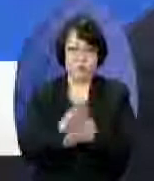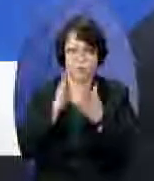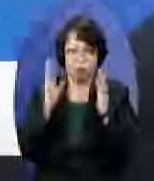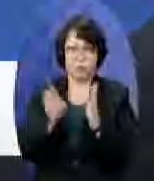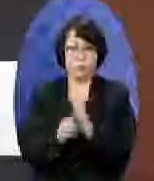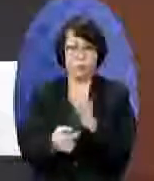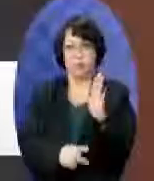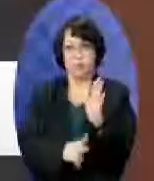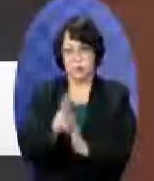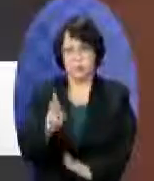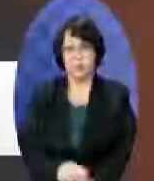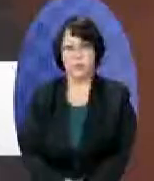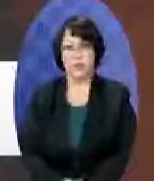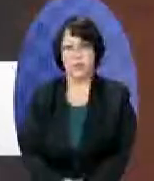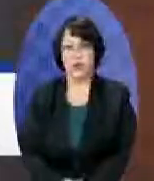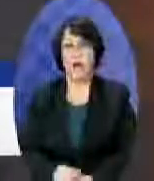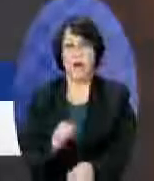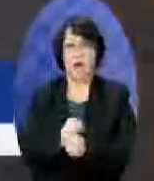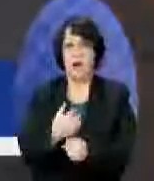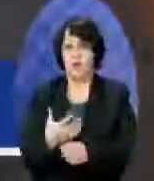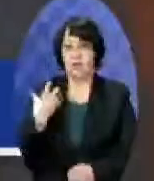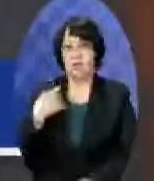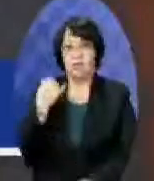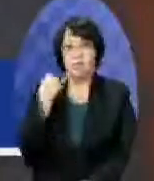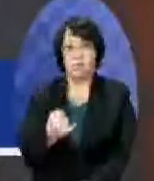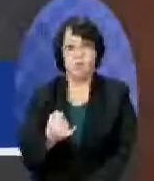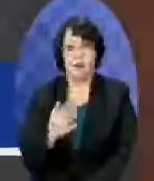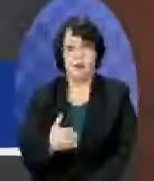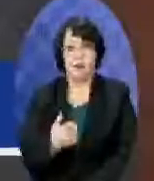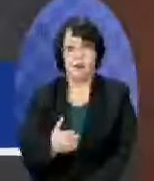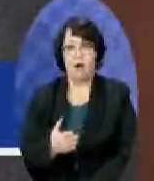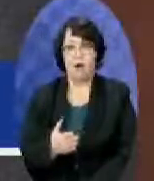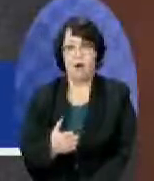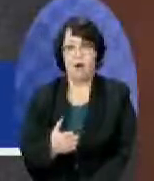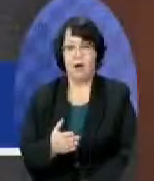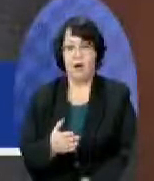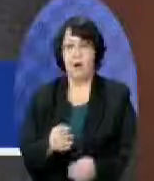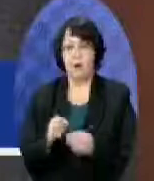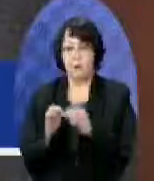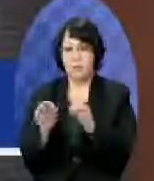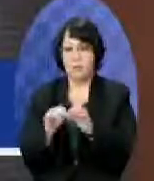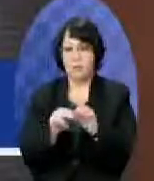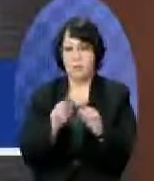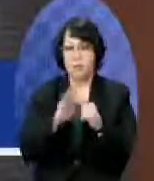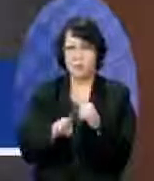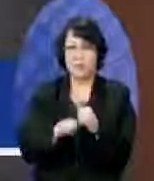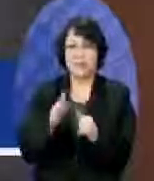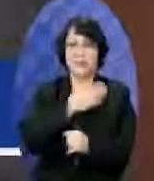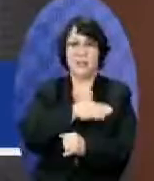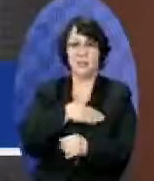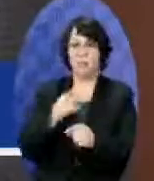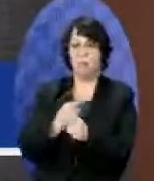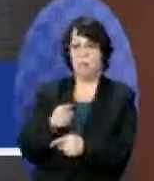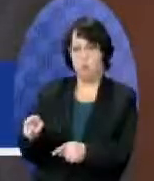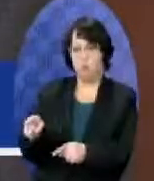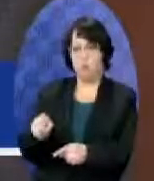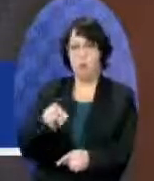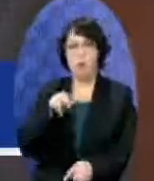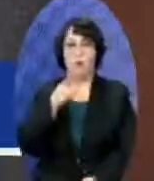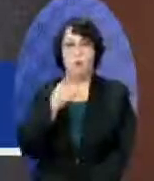нөхцөл бүрдэнэ. Ерөнхийдөө хариуцлагагүй асуудал яригдаад байгаа. За энэ хариуцлага ингээд тойрч явсаар байгаад мөрдөгч буруутаа ч юм шиг, энэ дээр тавьжсэн прокурор буруутаа ч юм